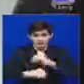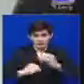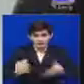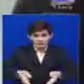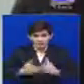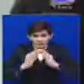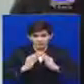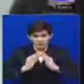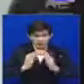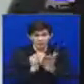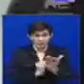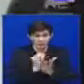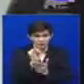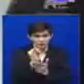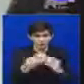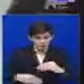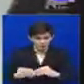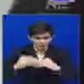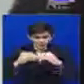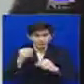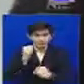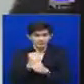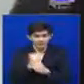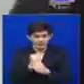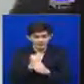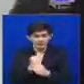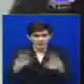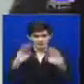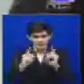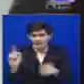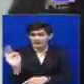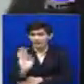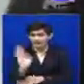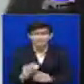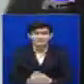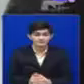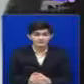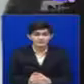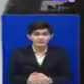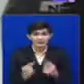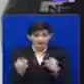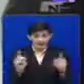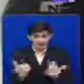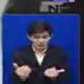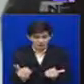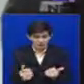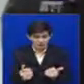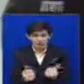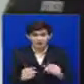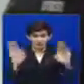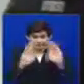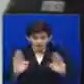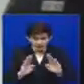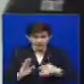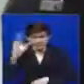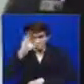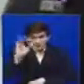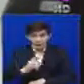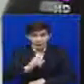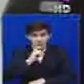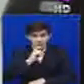ไม่ได้มีการต่อเติมอะไรออกไปจากนอกแบบนะครับเท่าที่เห็นด้วยสายตาเนี่ยแต่ทีนี้เรายังไม่ได้ดูแบบเพราะกำลังไปค้นหาแบ